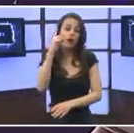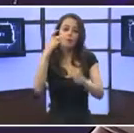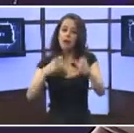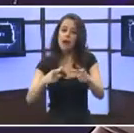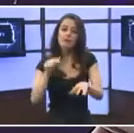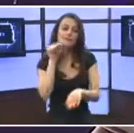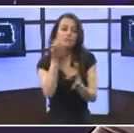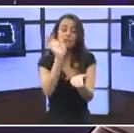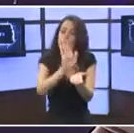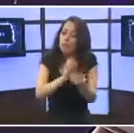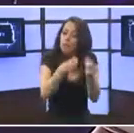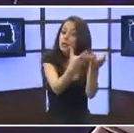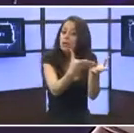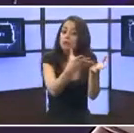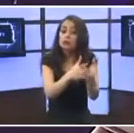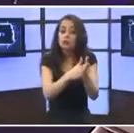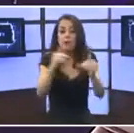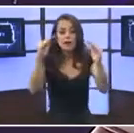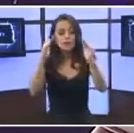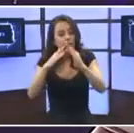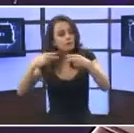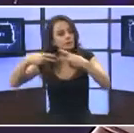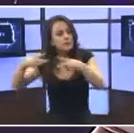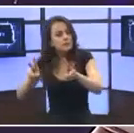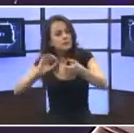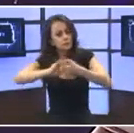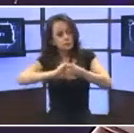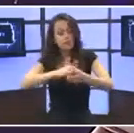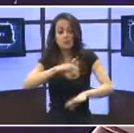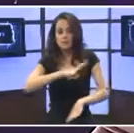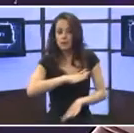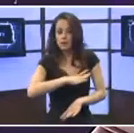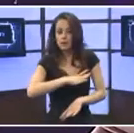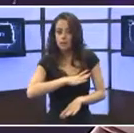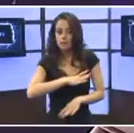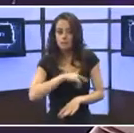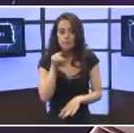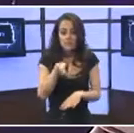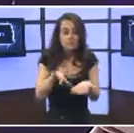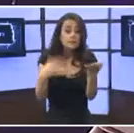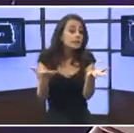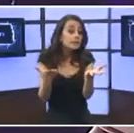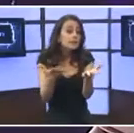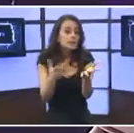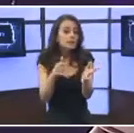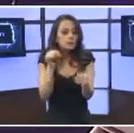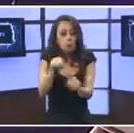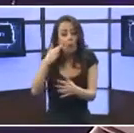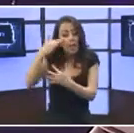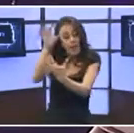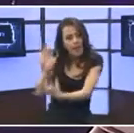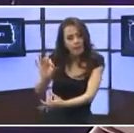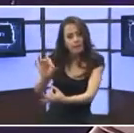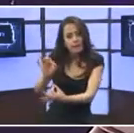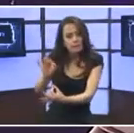sizi başkanım. Ya evlerinden çıkmayan engelli dostlarımız varmış. Siz nasıl ulaştınız bu insanlara? Nasıl bu